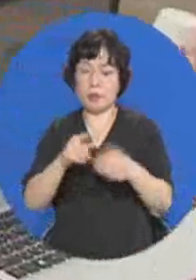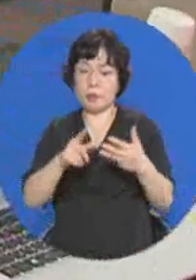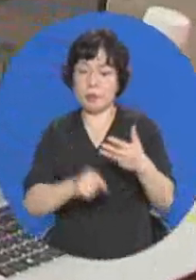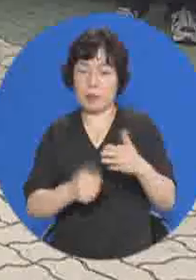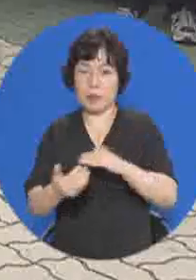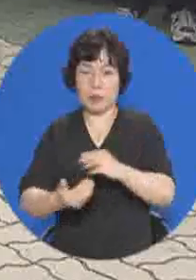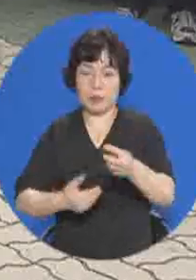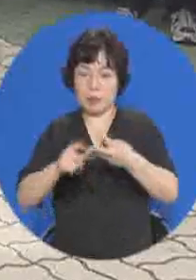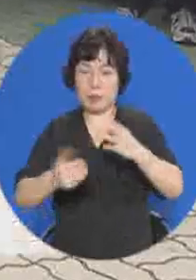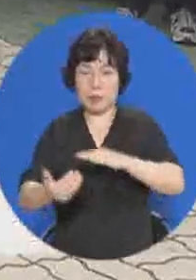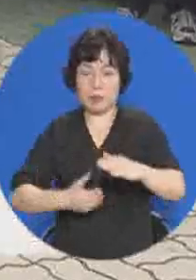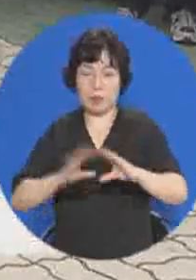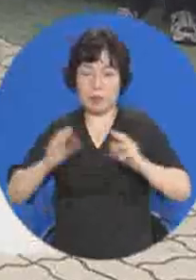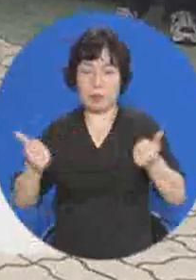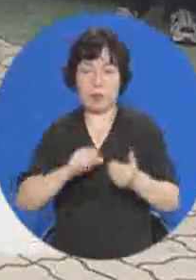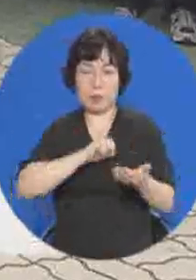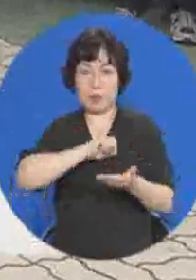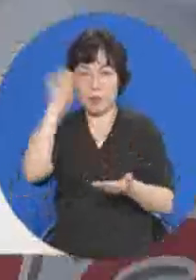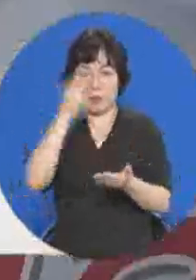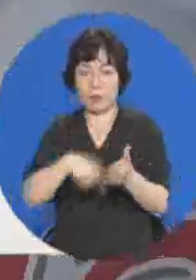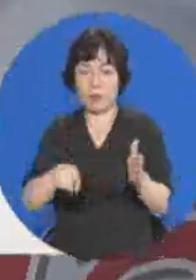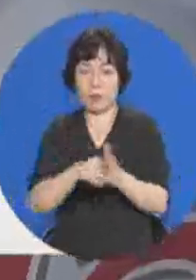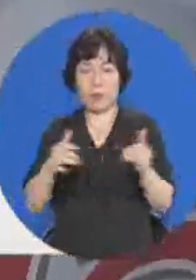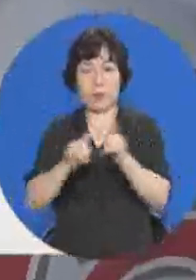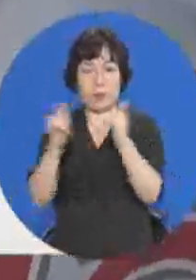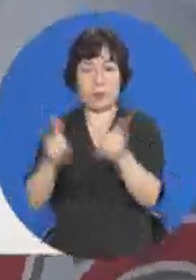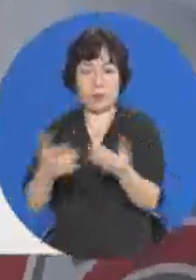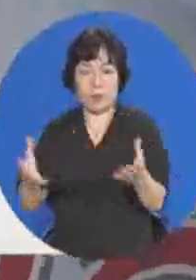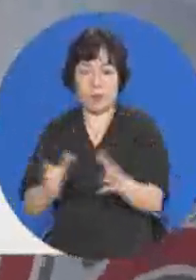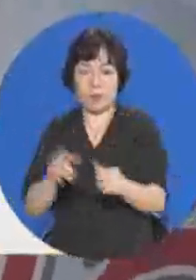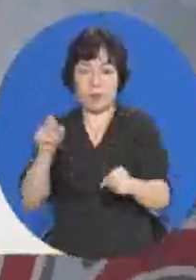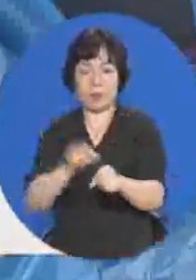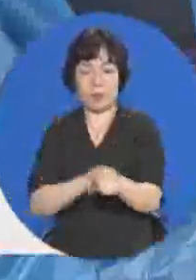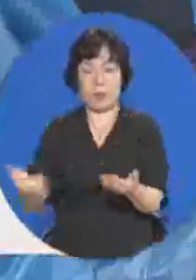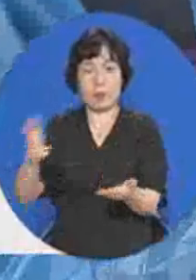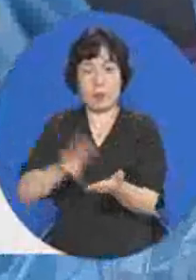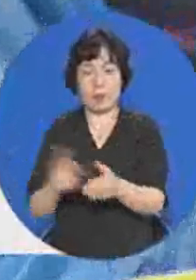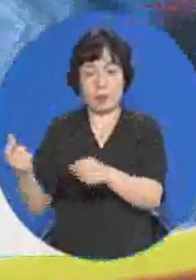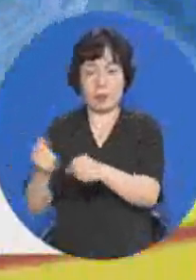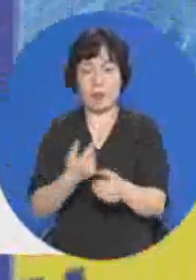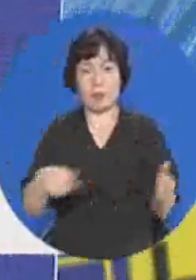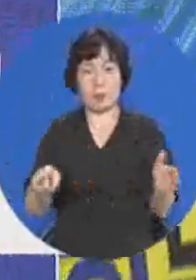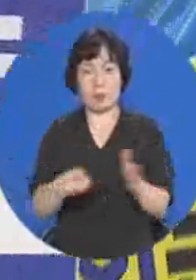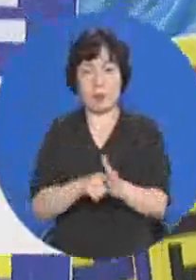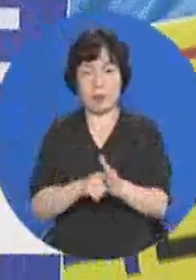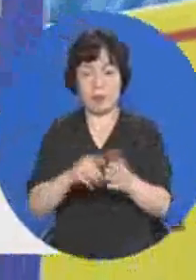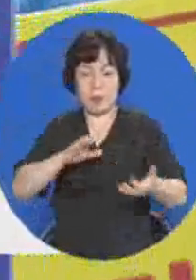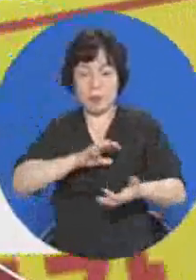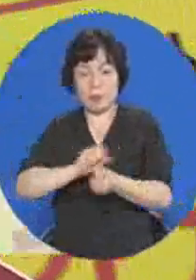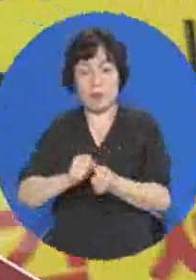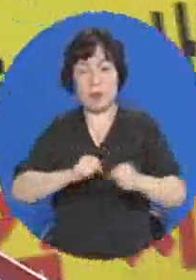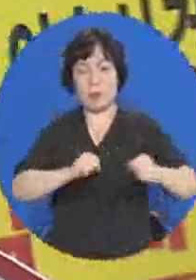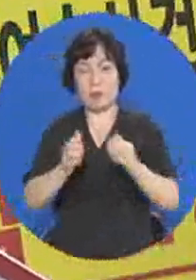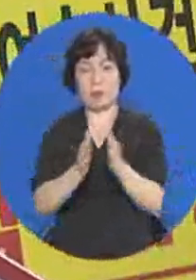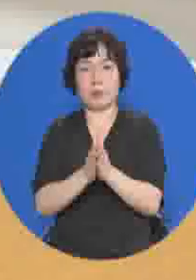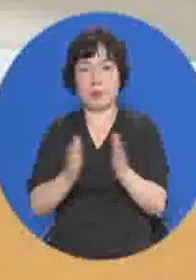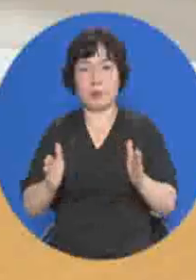전 국회 통과를 목표로 잡은 유족회와 시민단체는 특별법 제정 시기를 앞당기기 위한 총력전에 들어가기로